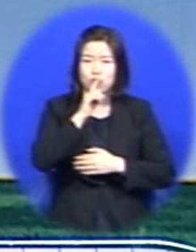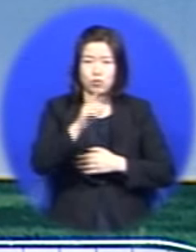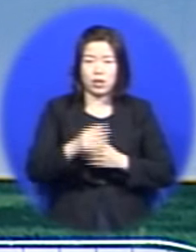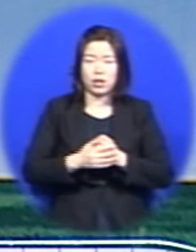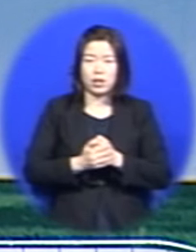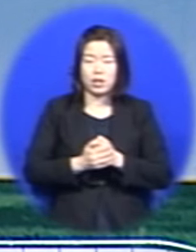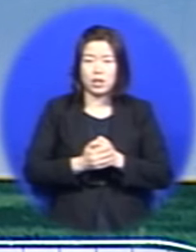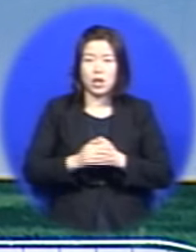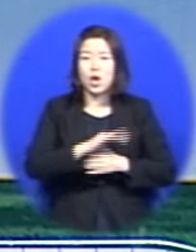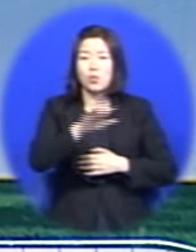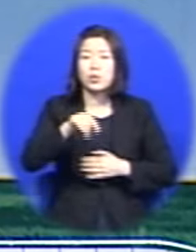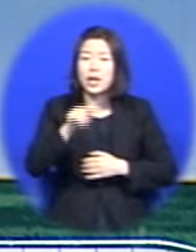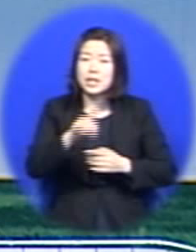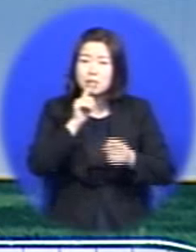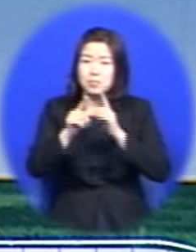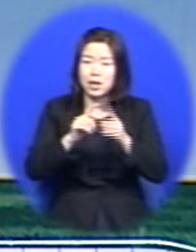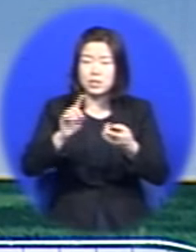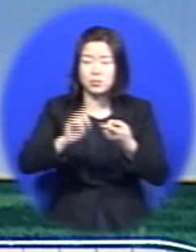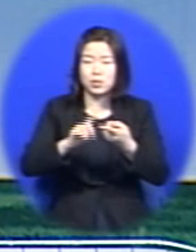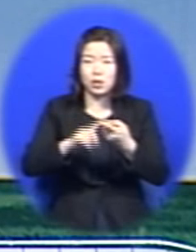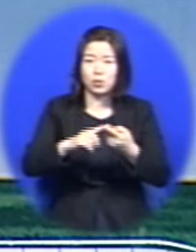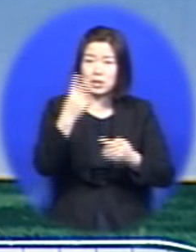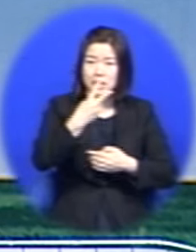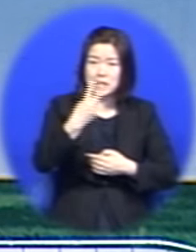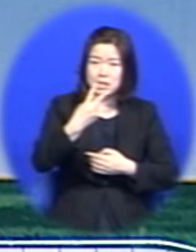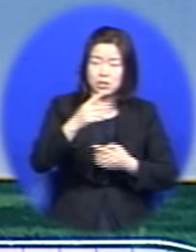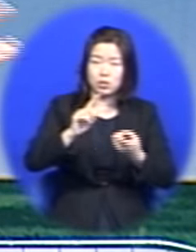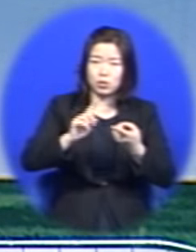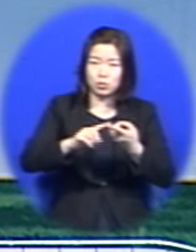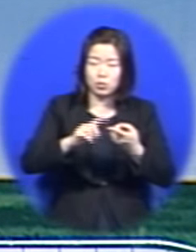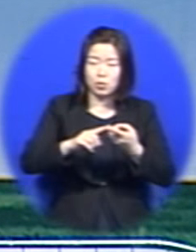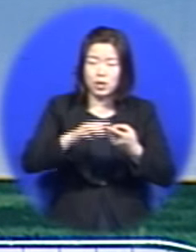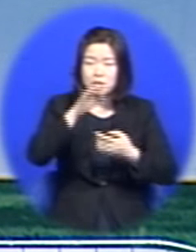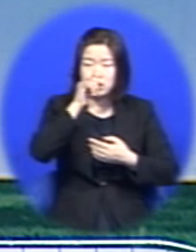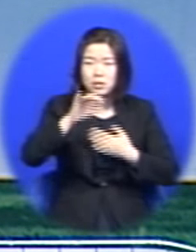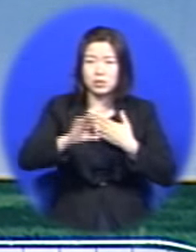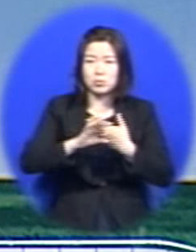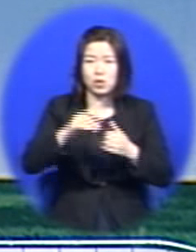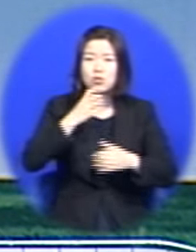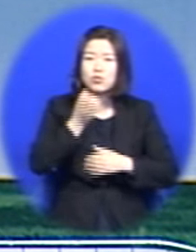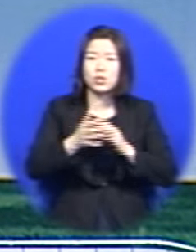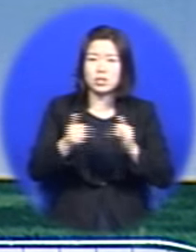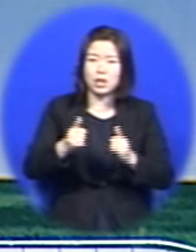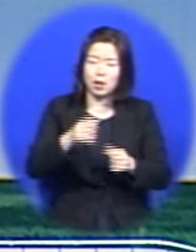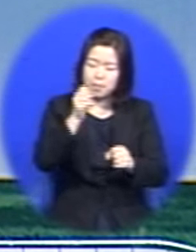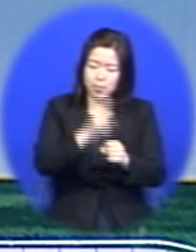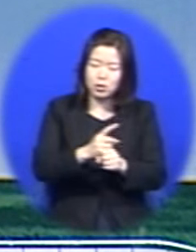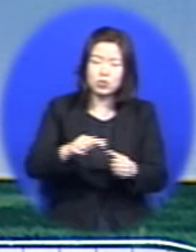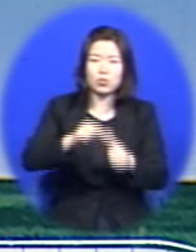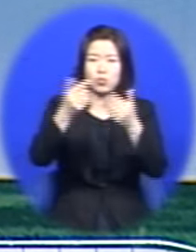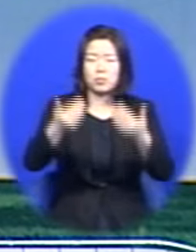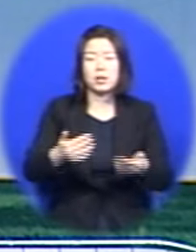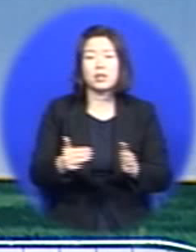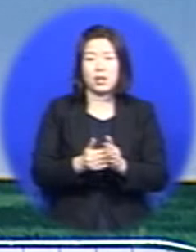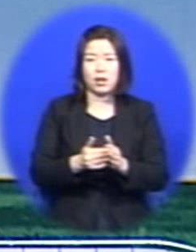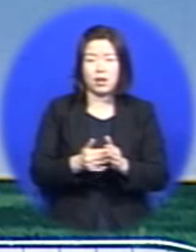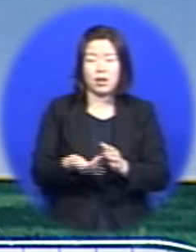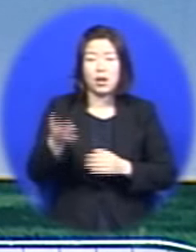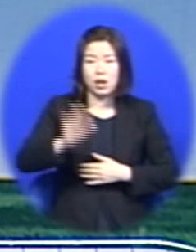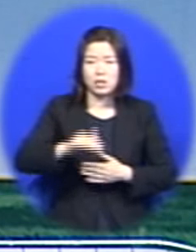우리가 이 말씀대로 지난 2000년 동안 했으면 유대인들은 벌써 구원 받았을 거예요. 그런데